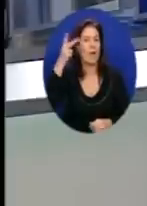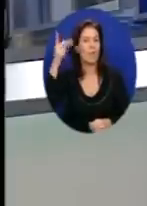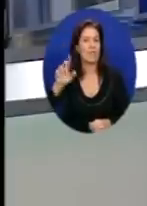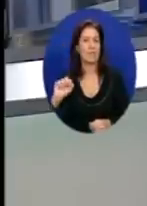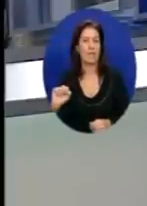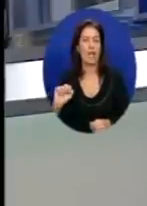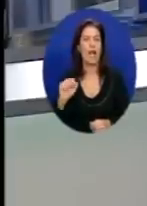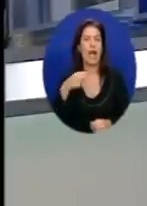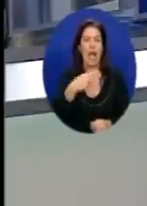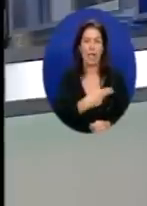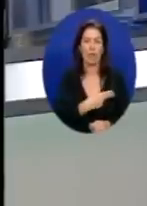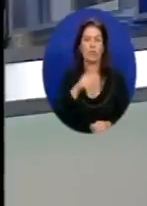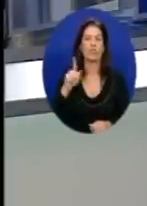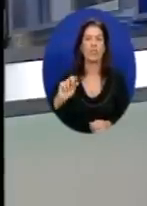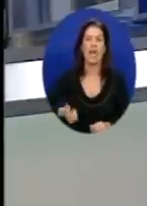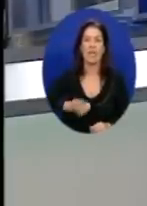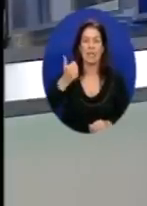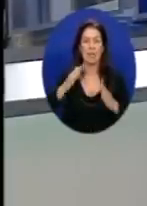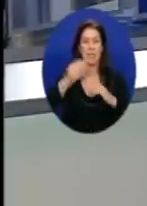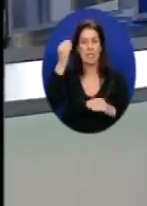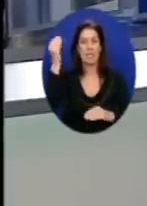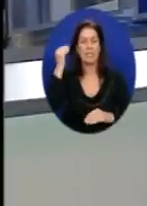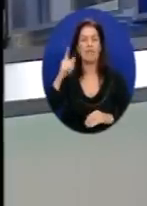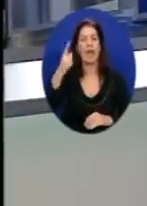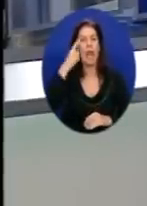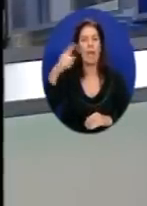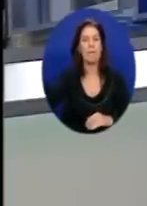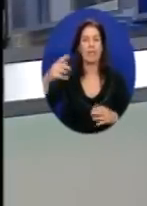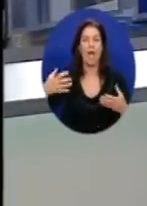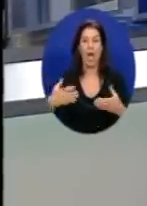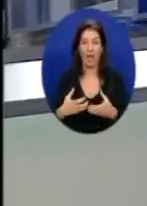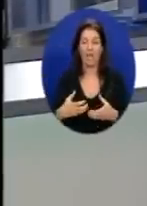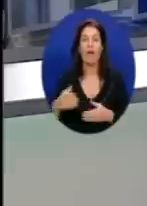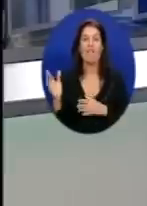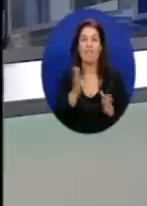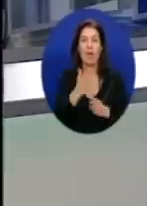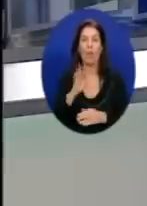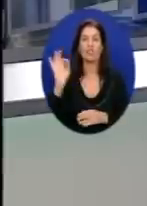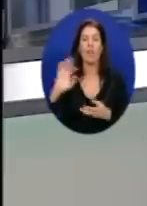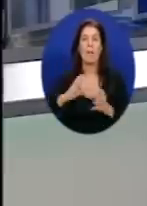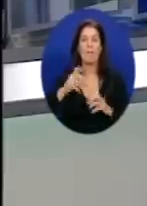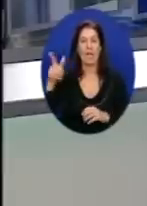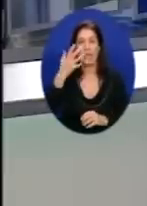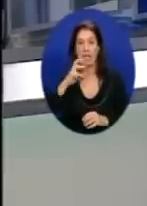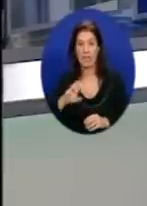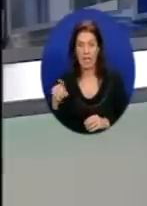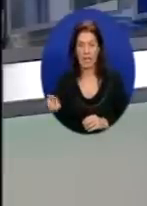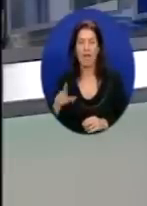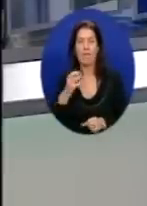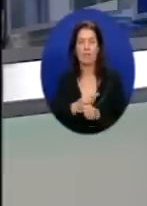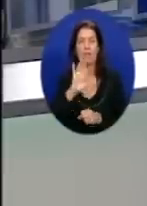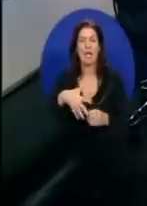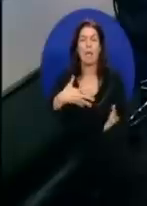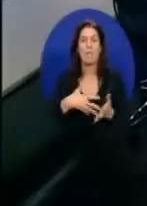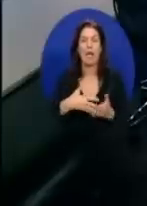היילברון, דיקנית בית הספר למדעי החברה והרוח במכללת כנרת, ועורכת המחקר על התאמרות בעובדים. שלום לך,